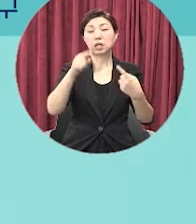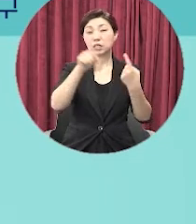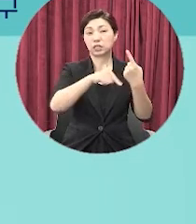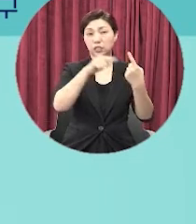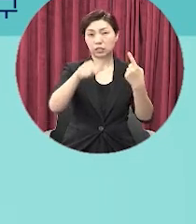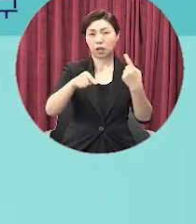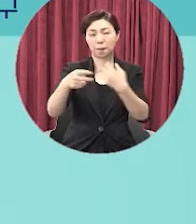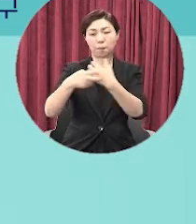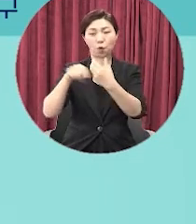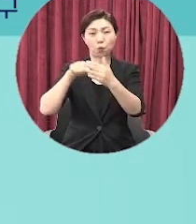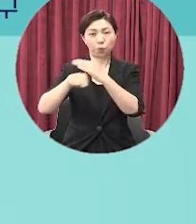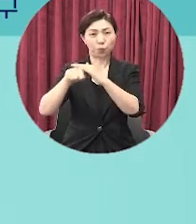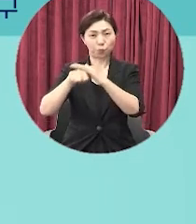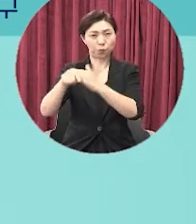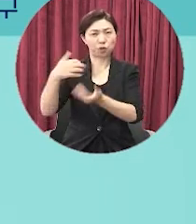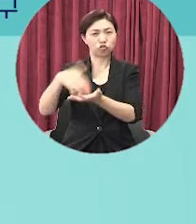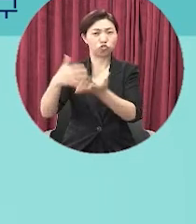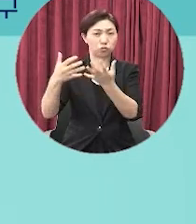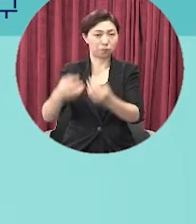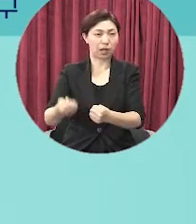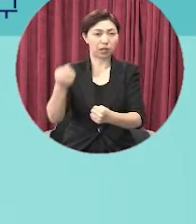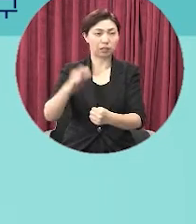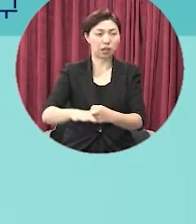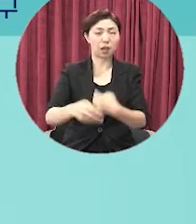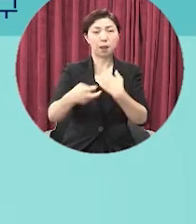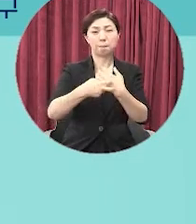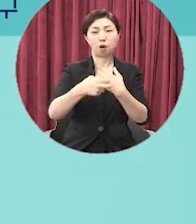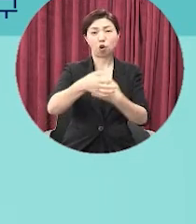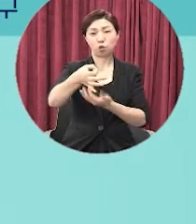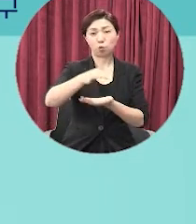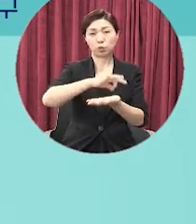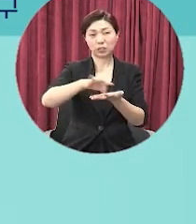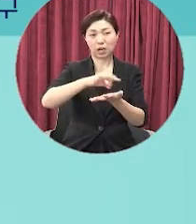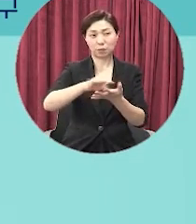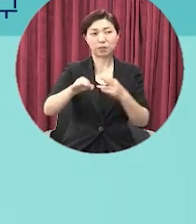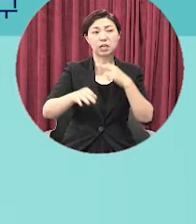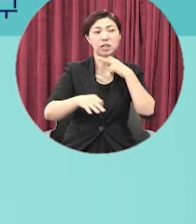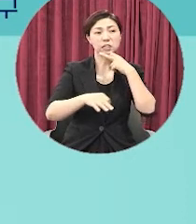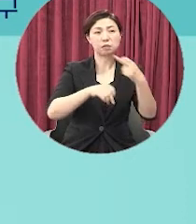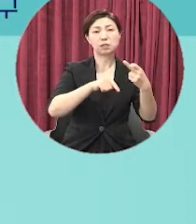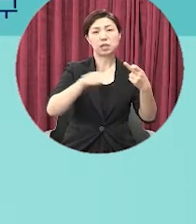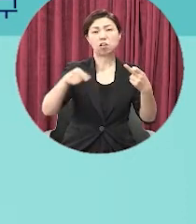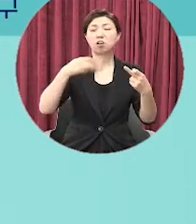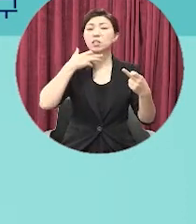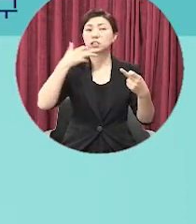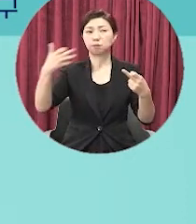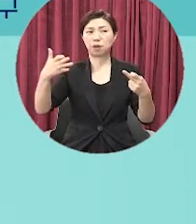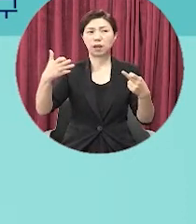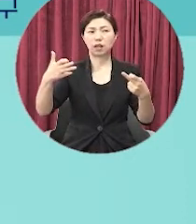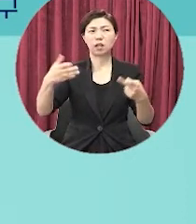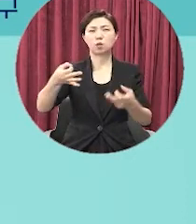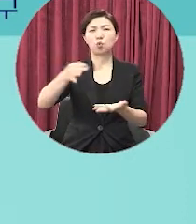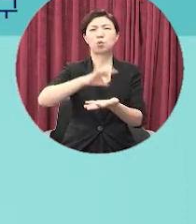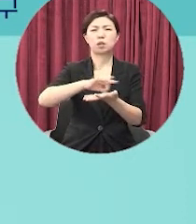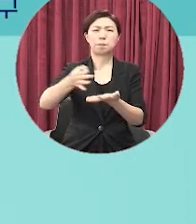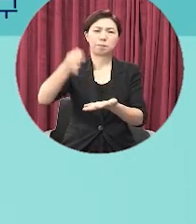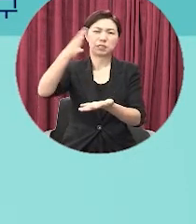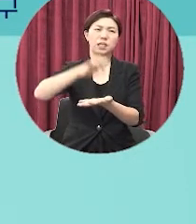가장 높은 밤 명 1회당 진료비는 cb 에서 18세에서 높게 나타나는 것으로 어 관찰되었습니다